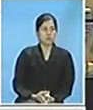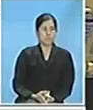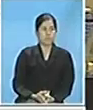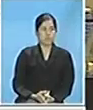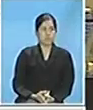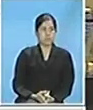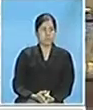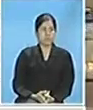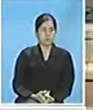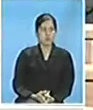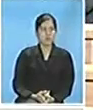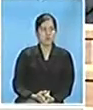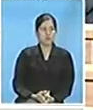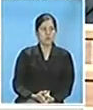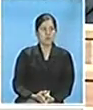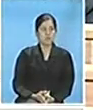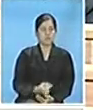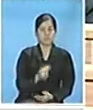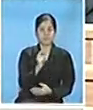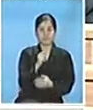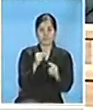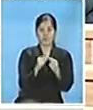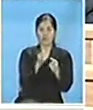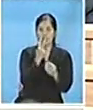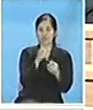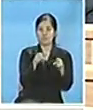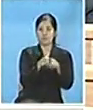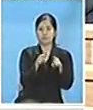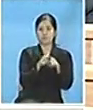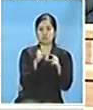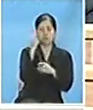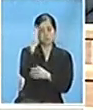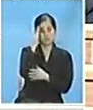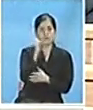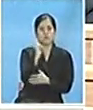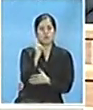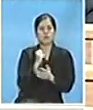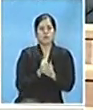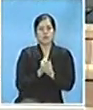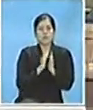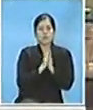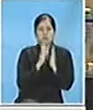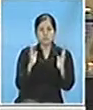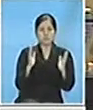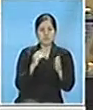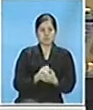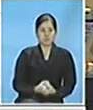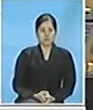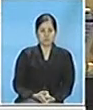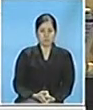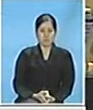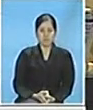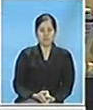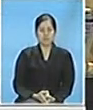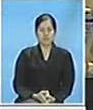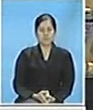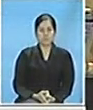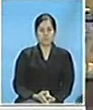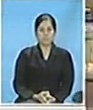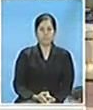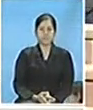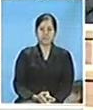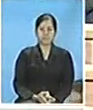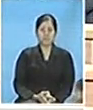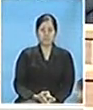ก็ถ้าเป็นลักษณะอย่างนี้มันเสมือนว่ายังไม่รับทราบมันยังไม่เสร็จนะท่านประธานนะขอบพระคุณครับ ท่านสุนัยครับฟังให้เห็นบ้าง ผมย้ำนะท่านประธ